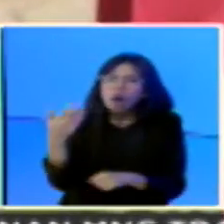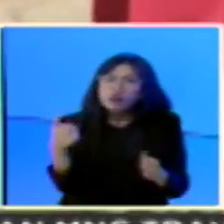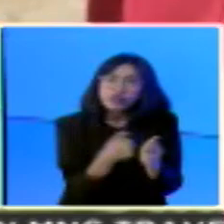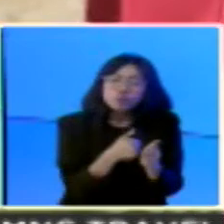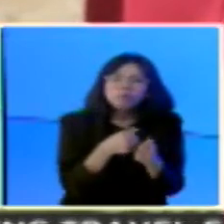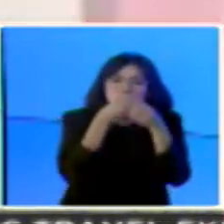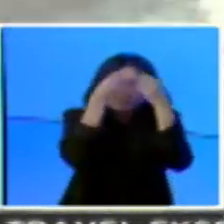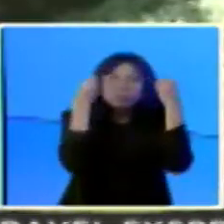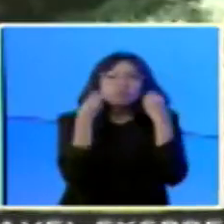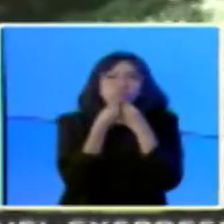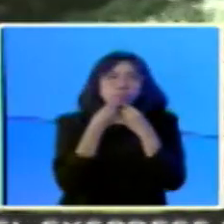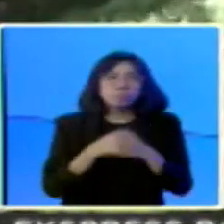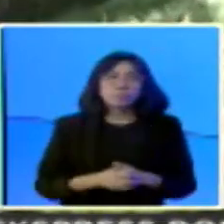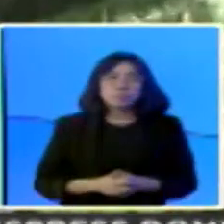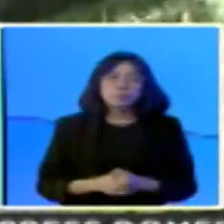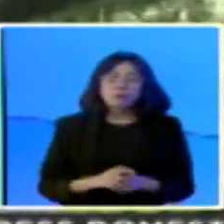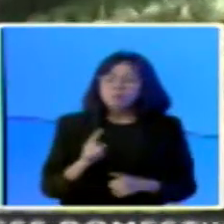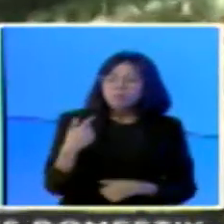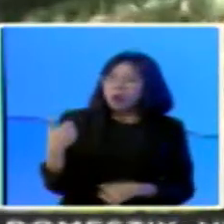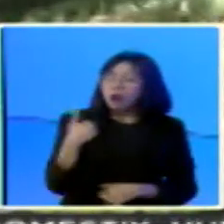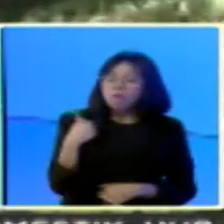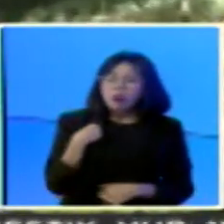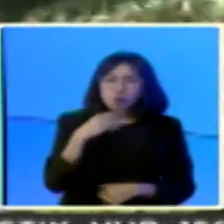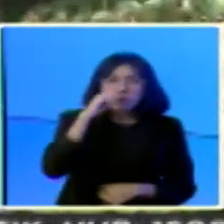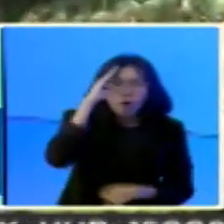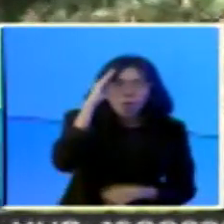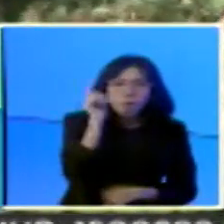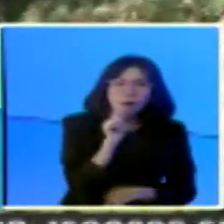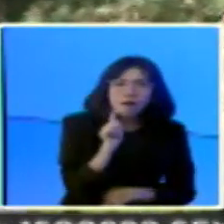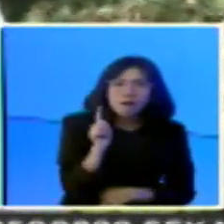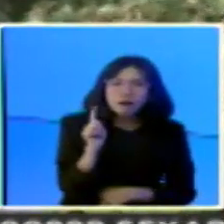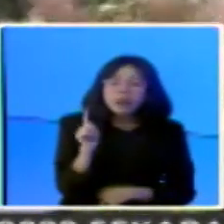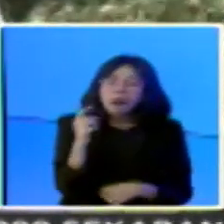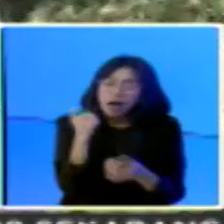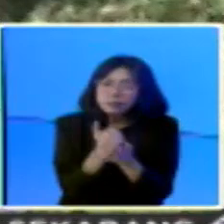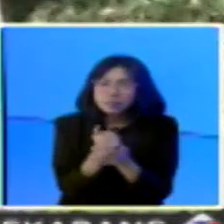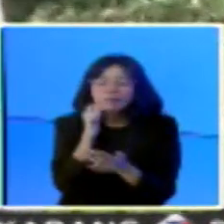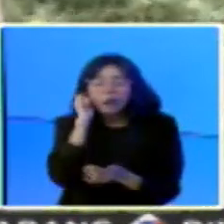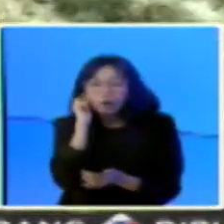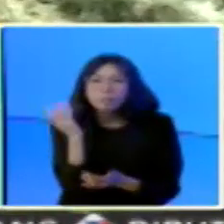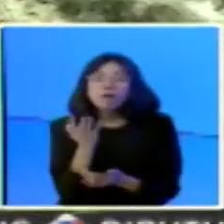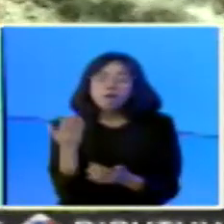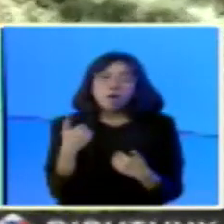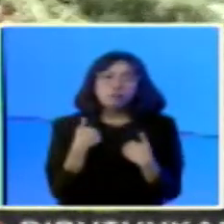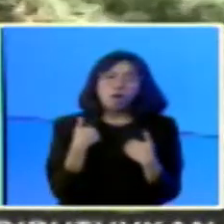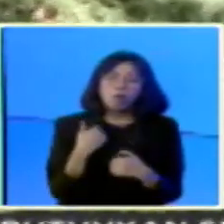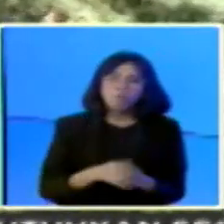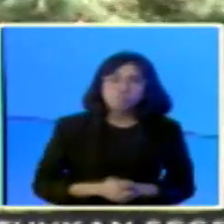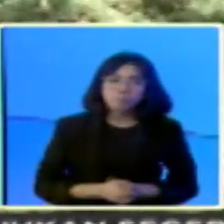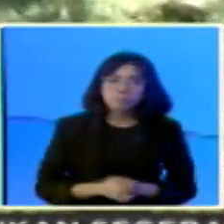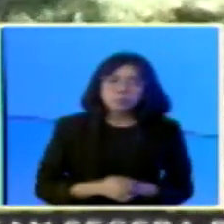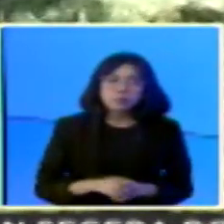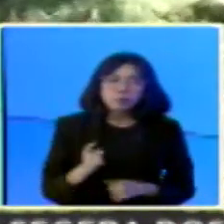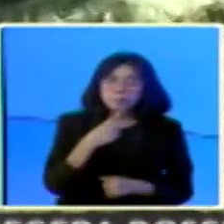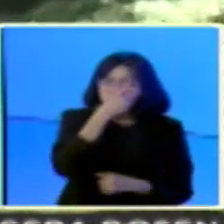sama. Nggak tahu juga kan mana ini yang cross hijabersnya yang mana. Mereka dandannya juga